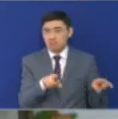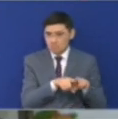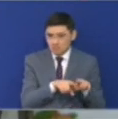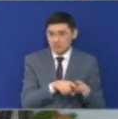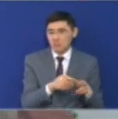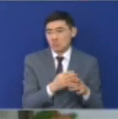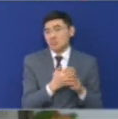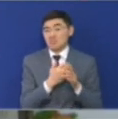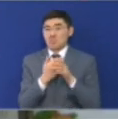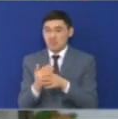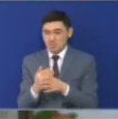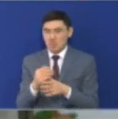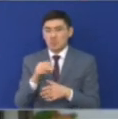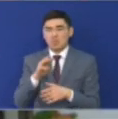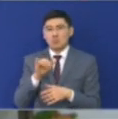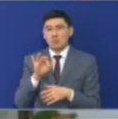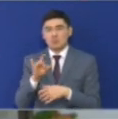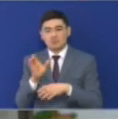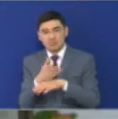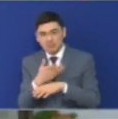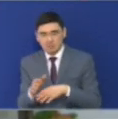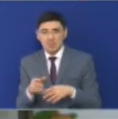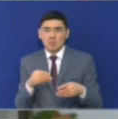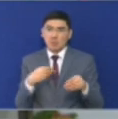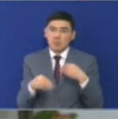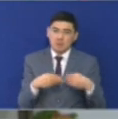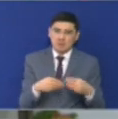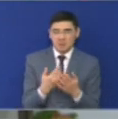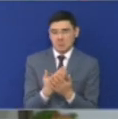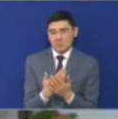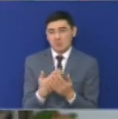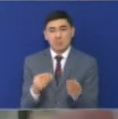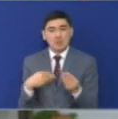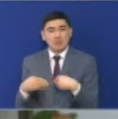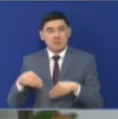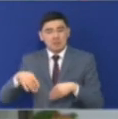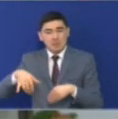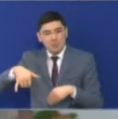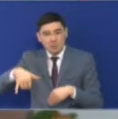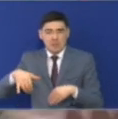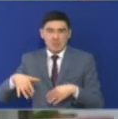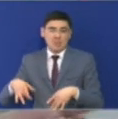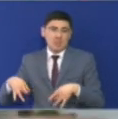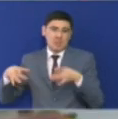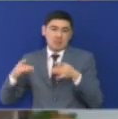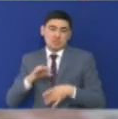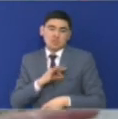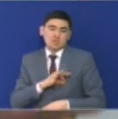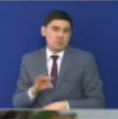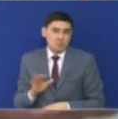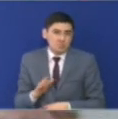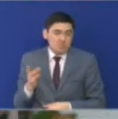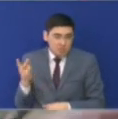то есть это и пластик, отдельно пластик, не использовать, допустим, пластиковые пакеты, то, что сейчас уже, как